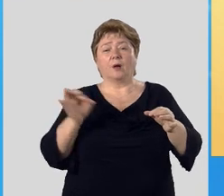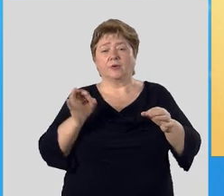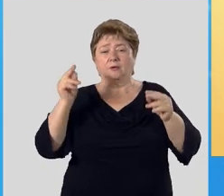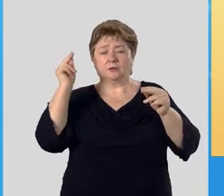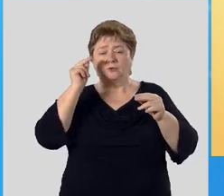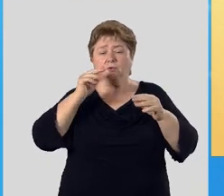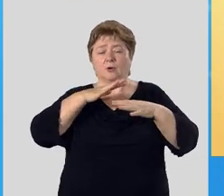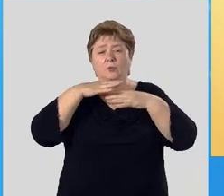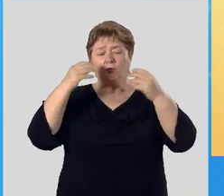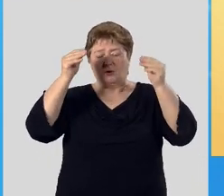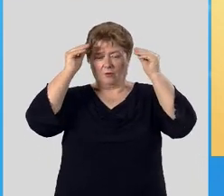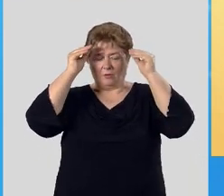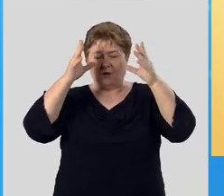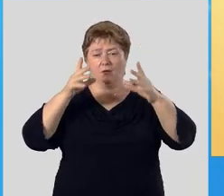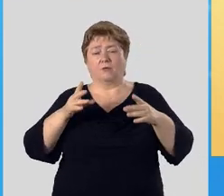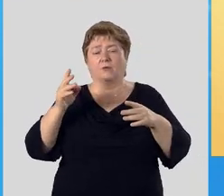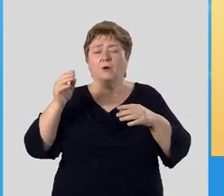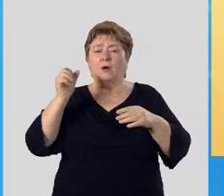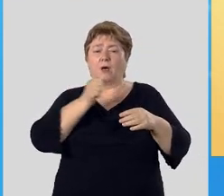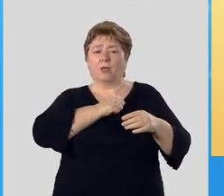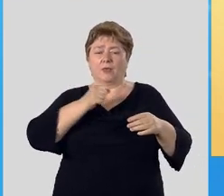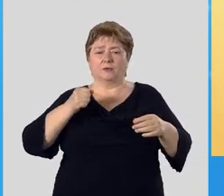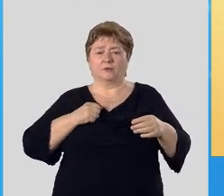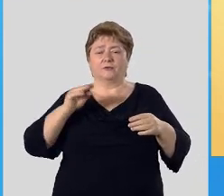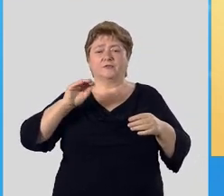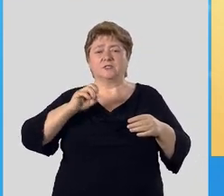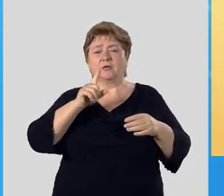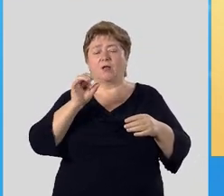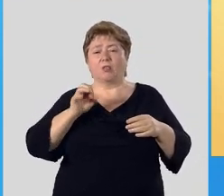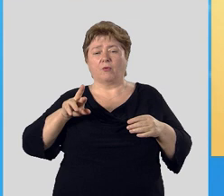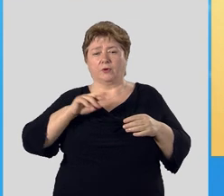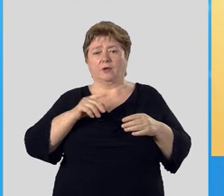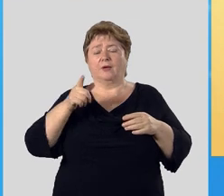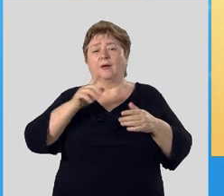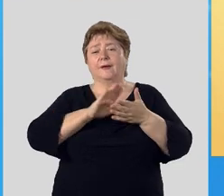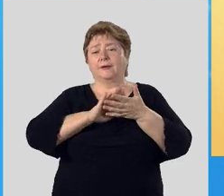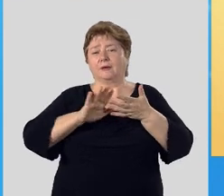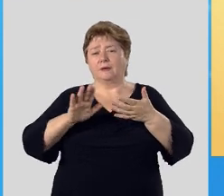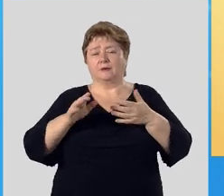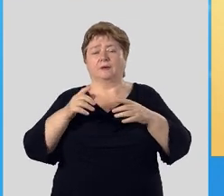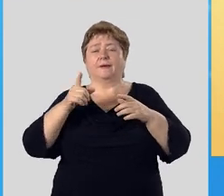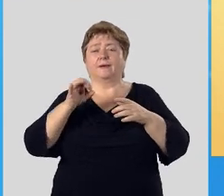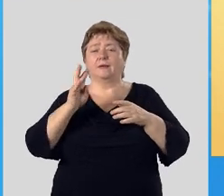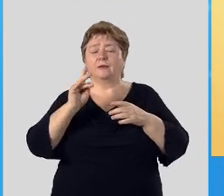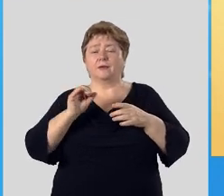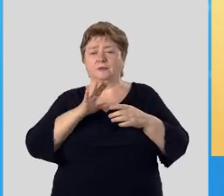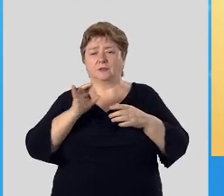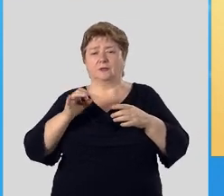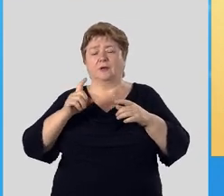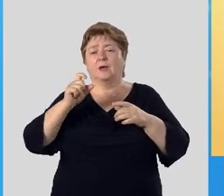многих наук анатомии и физиологии и гигиены генетики